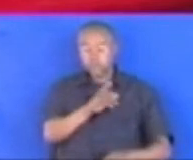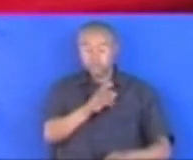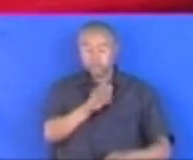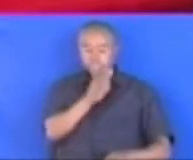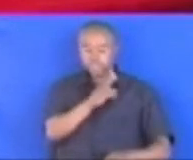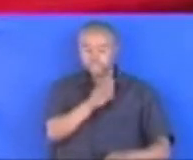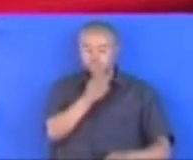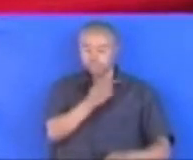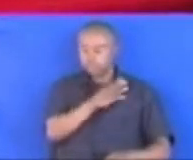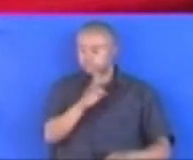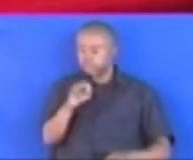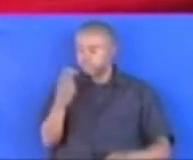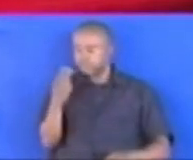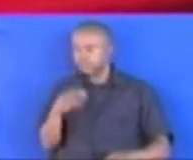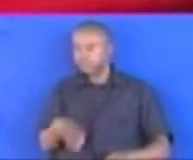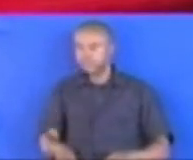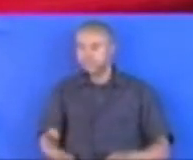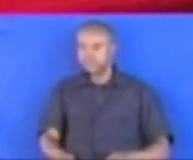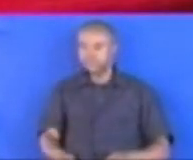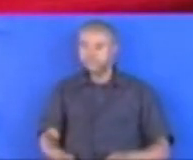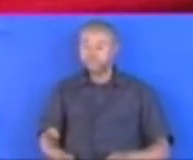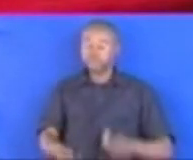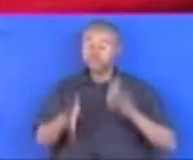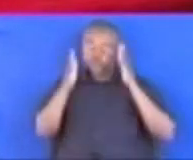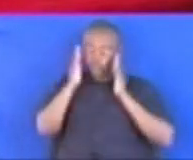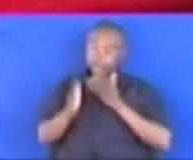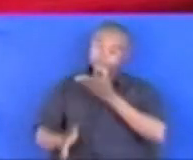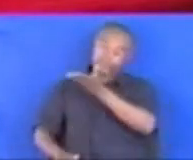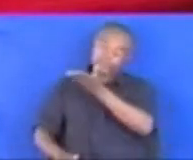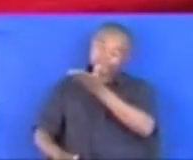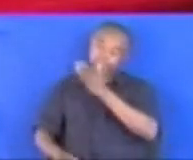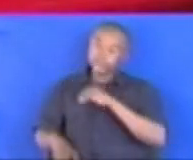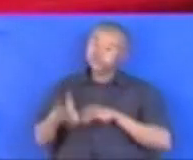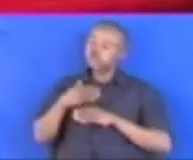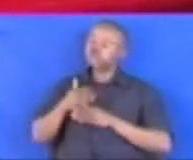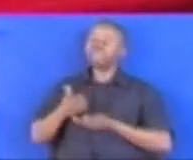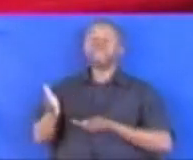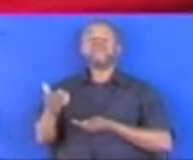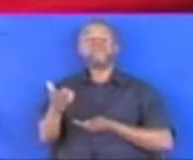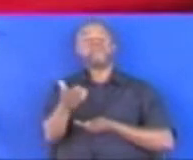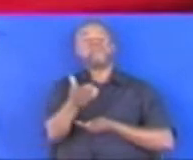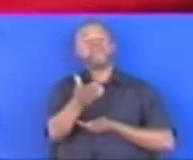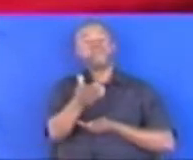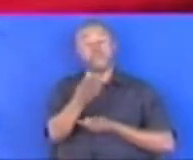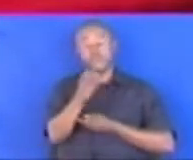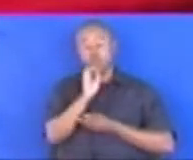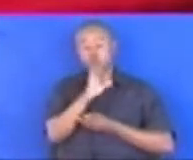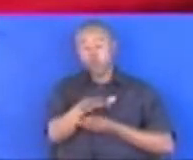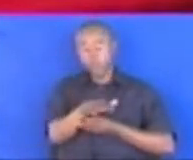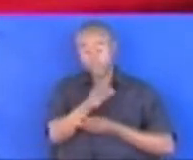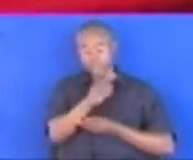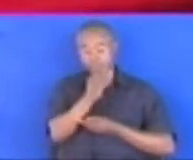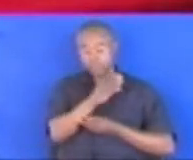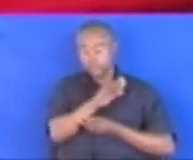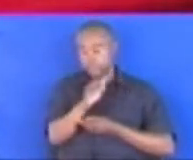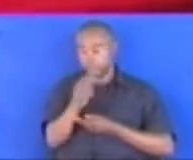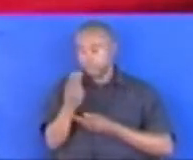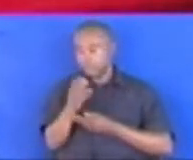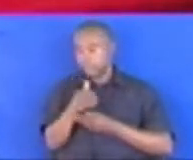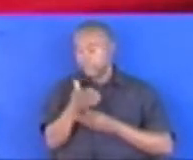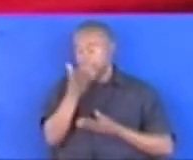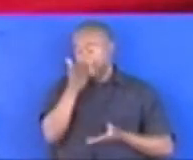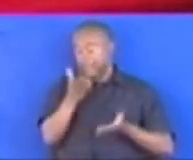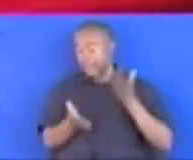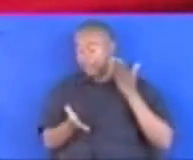kama ifuatavyo. Mheshimiwa Naibu Spika, uchambuzi wa ukusanyaji wa maduhuri kwa mwaka wa fedha 2021-2022 Makadirio